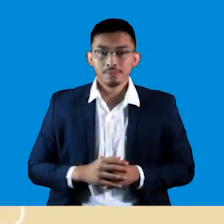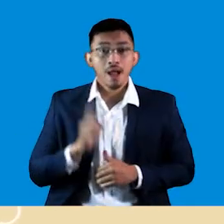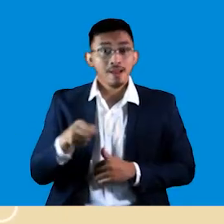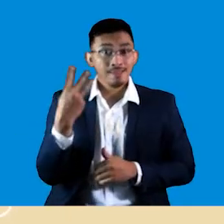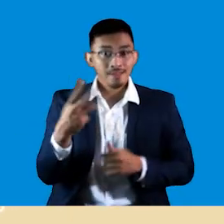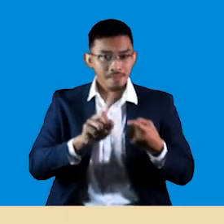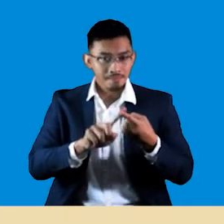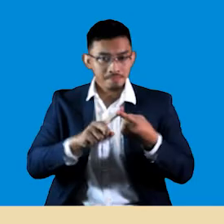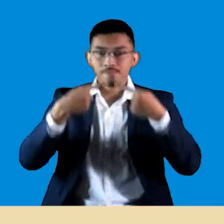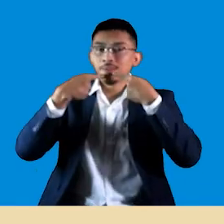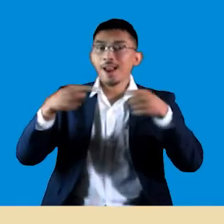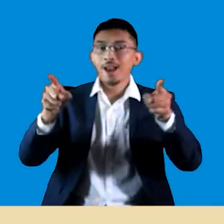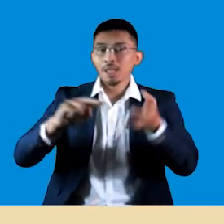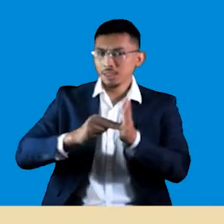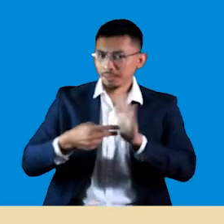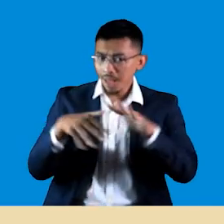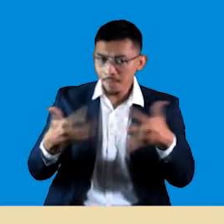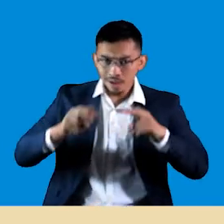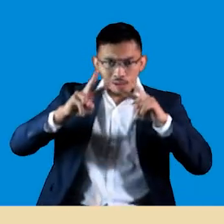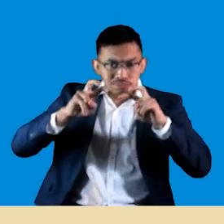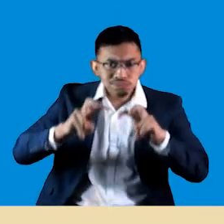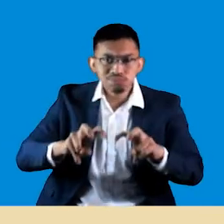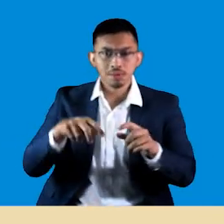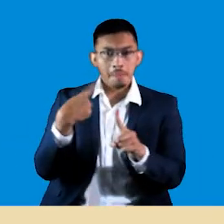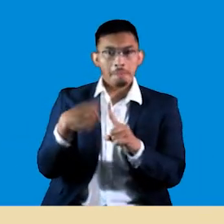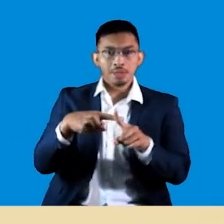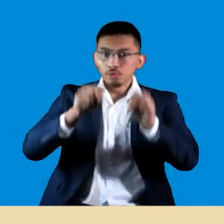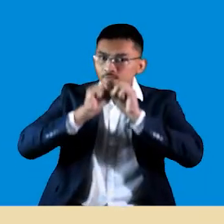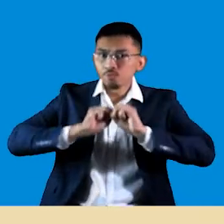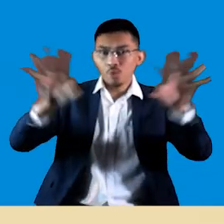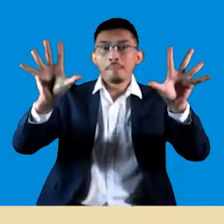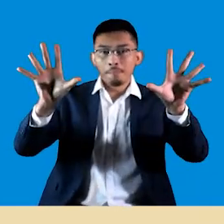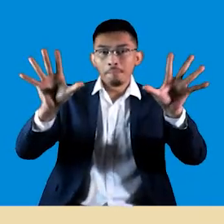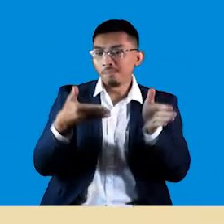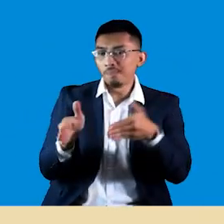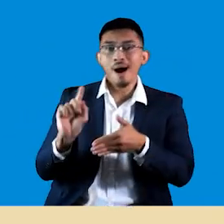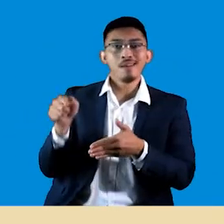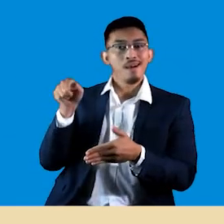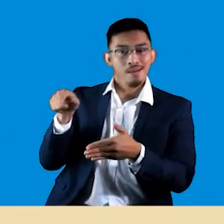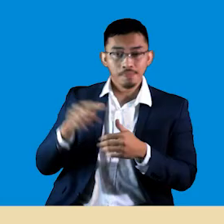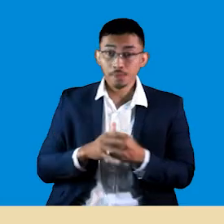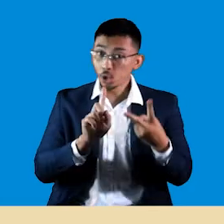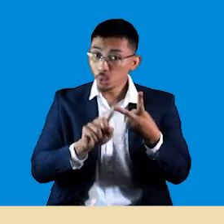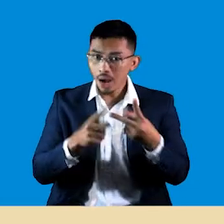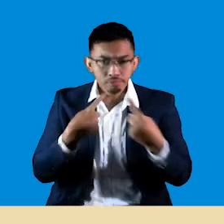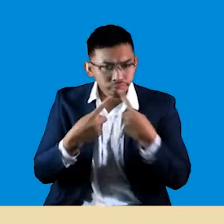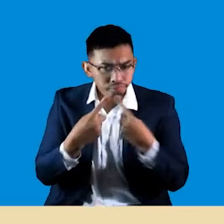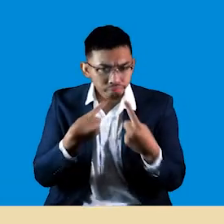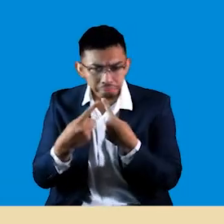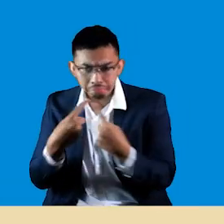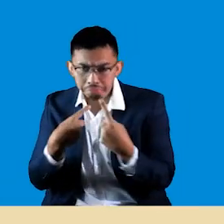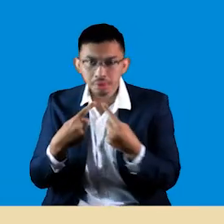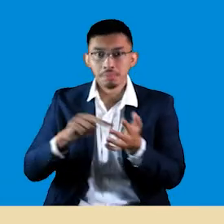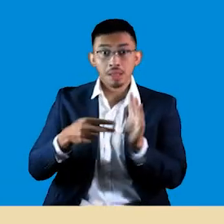kepentingan pada saat sedang terjadi? Ada 3 cara yang bisa dilakukan, seperti disclose atau deklarasi, yaitu mengidentifikasi dan